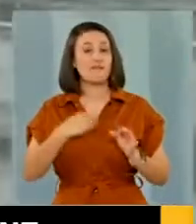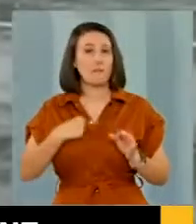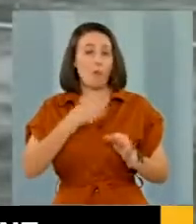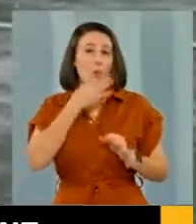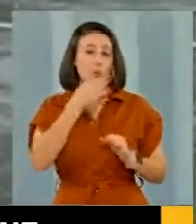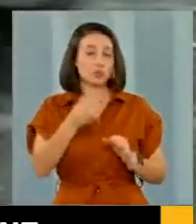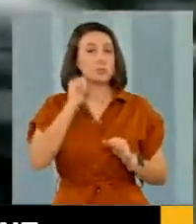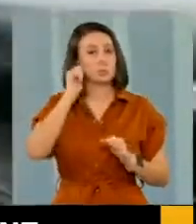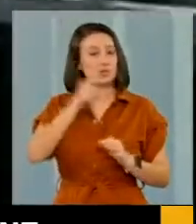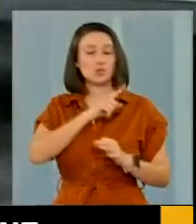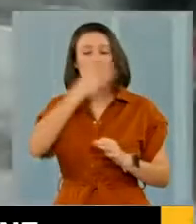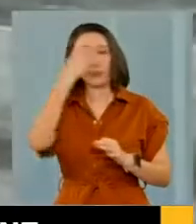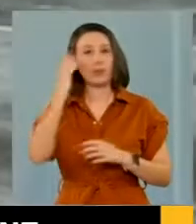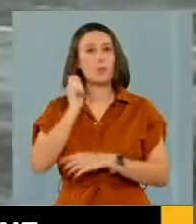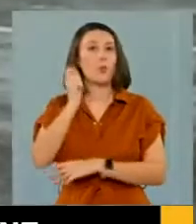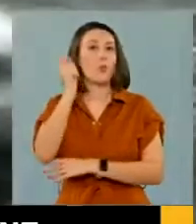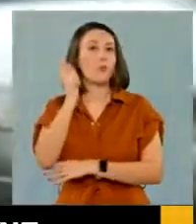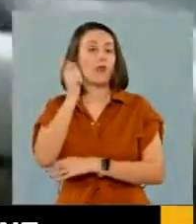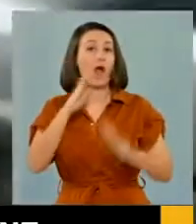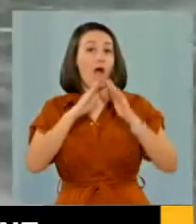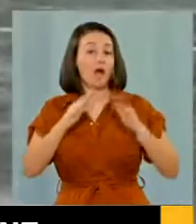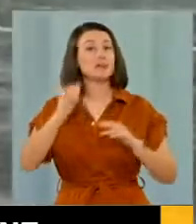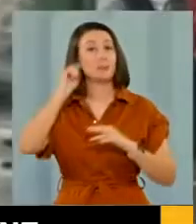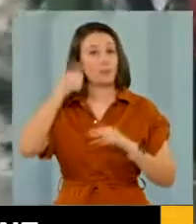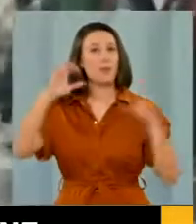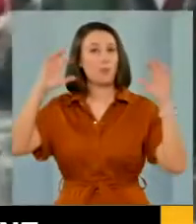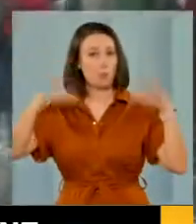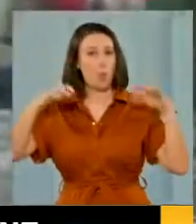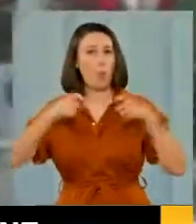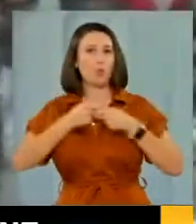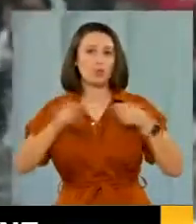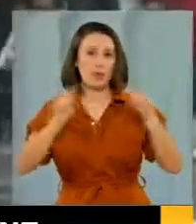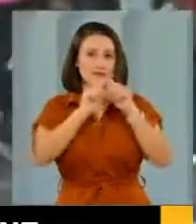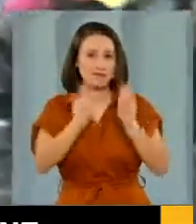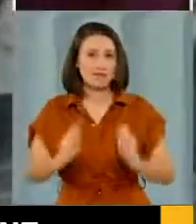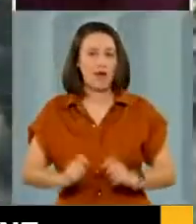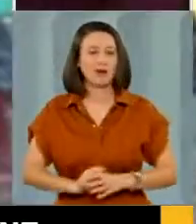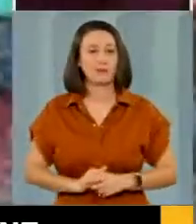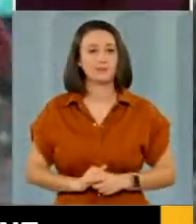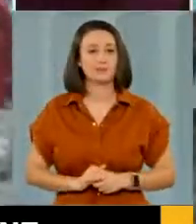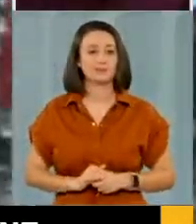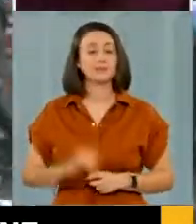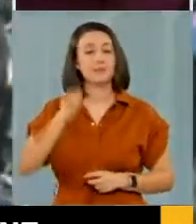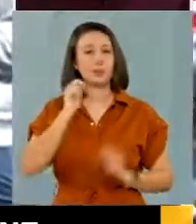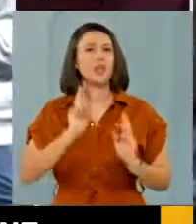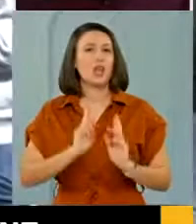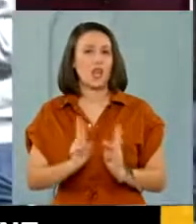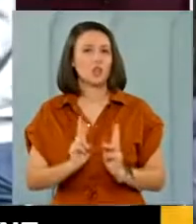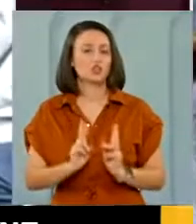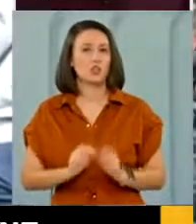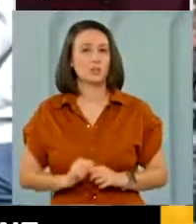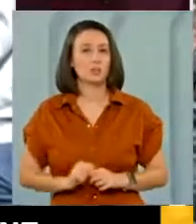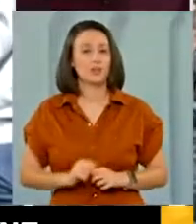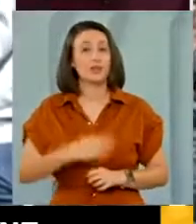însă că mâine să nu ne uităm umbrelele acasă, întrucât vremea va fi ploioasă în majoritatea zonelor din țară. Mâine se va răci vremea